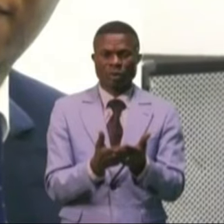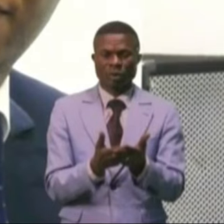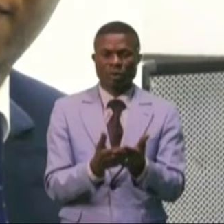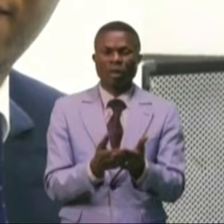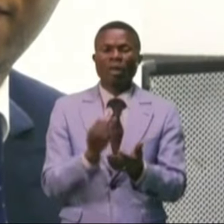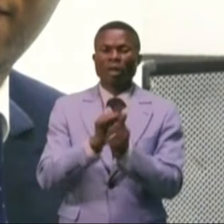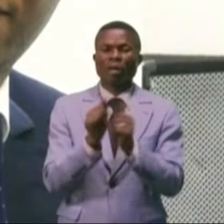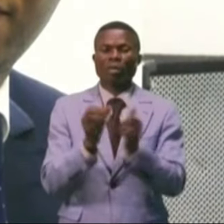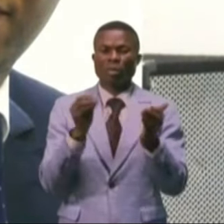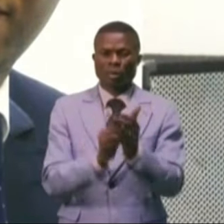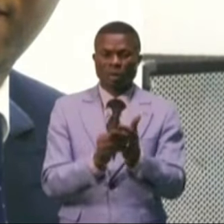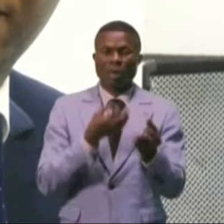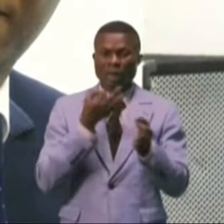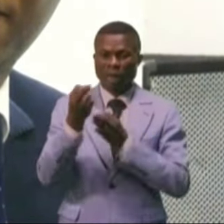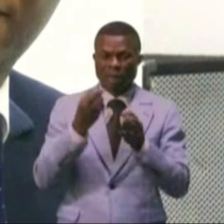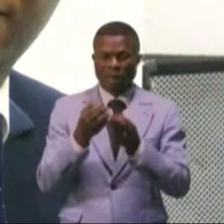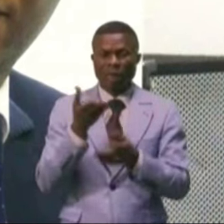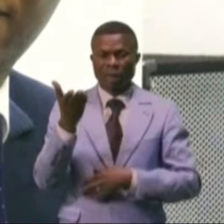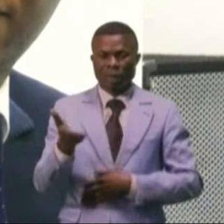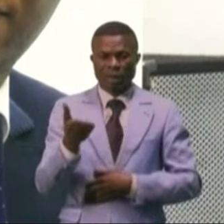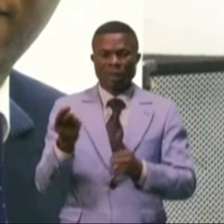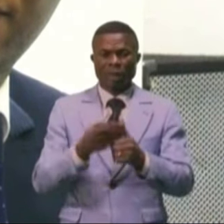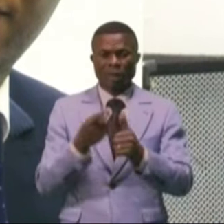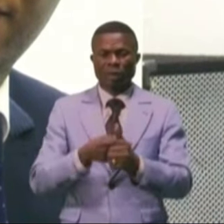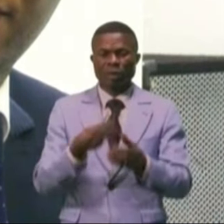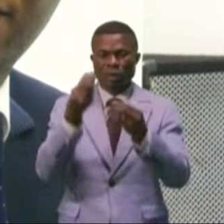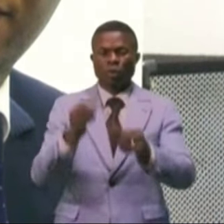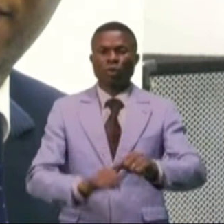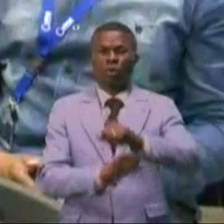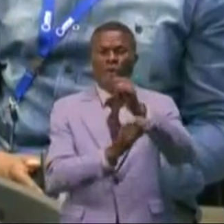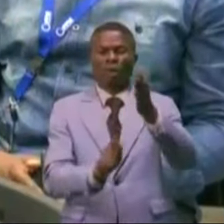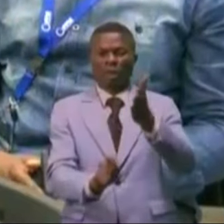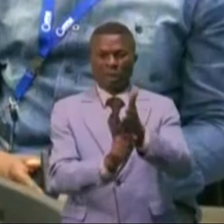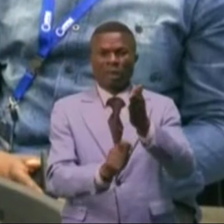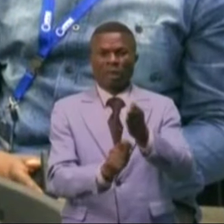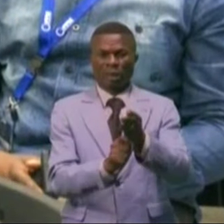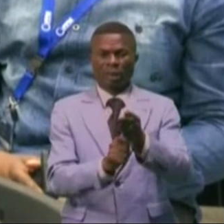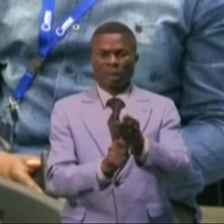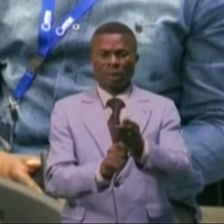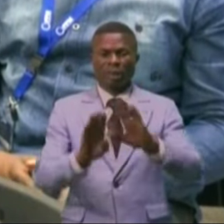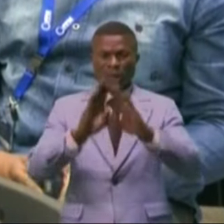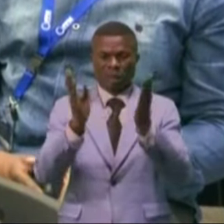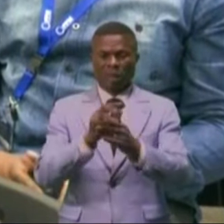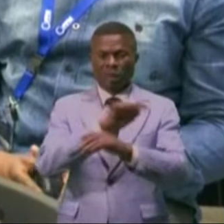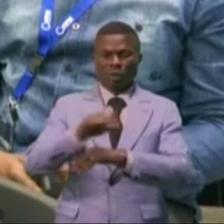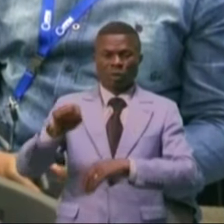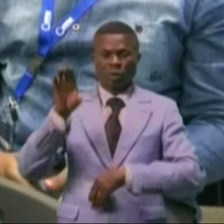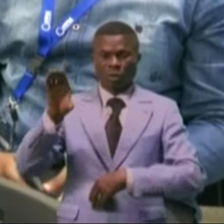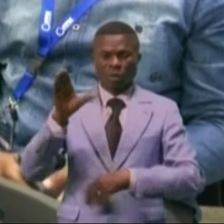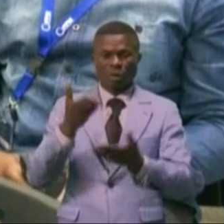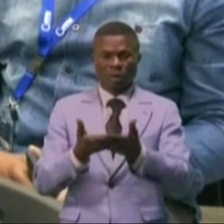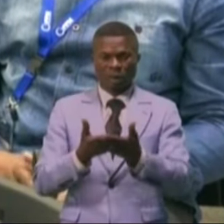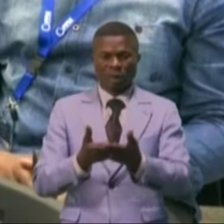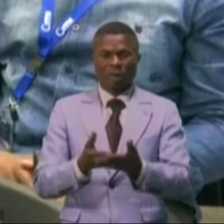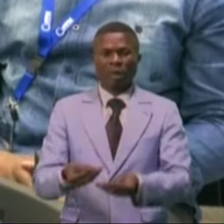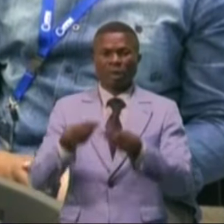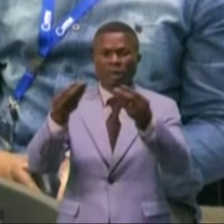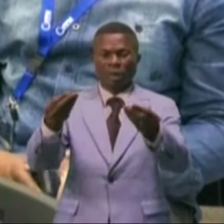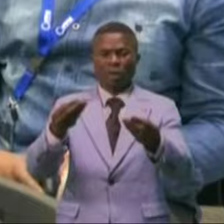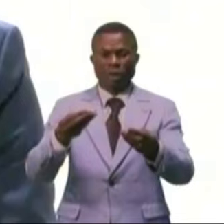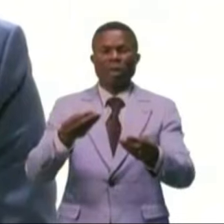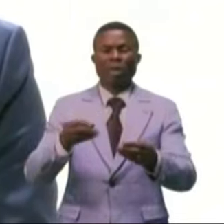prérogative dévolue au FPM est d'apporter son appui technique à ces institutions, c'est-à-dire mettre à leur